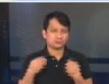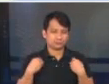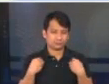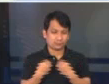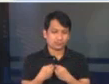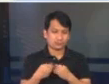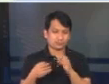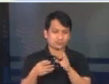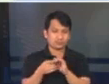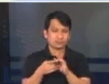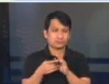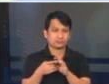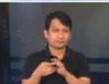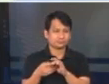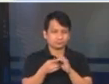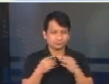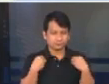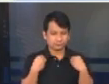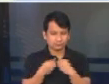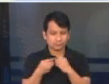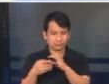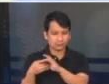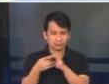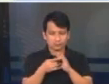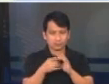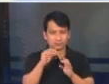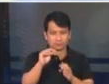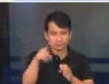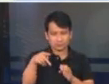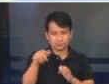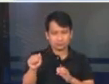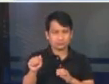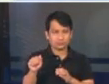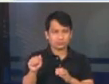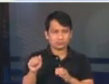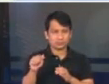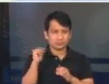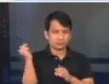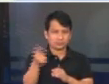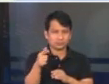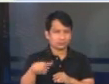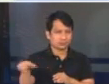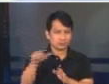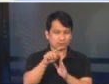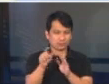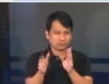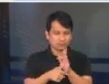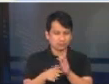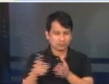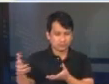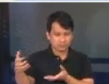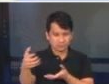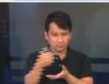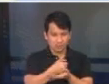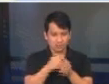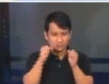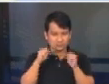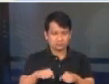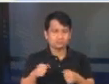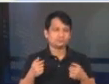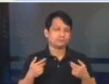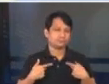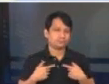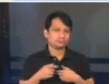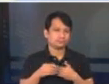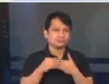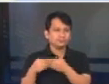members in a grand conspiracy comprising all the legal fronts that they have organized, headed